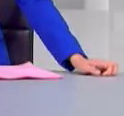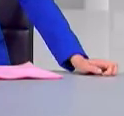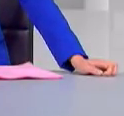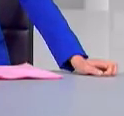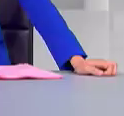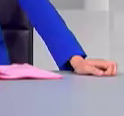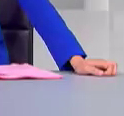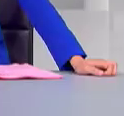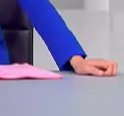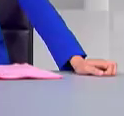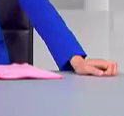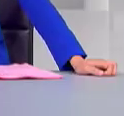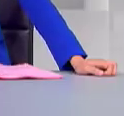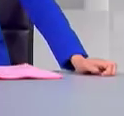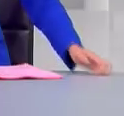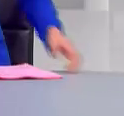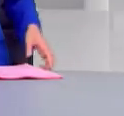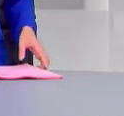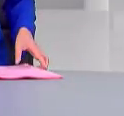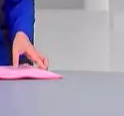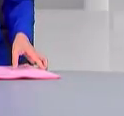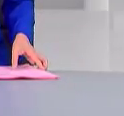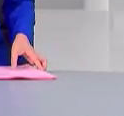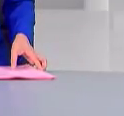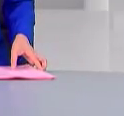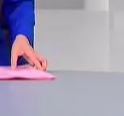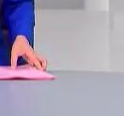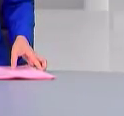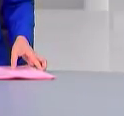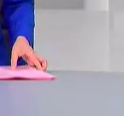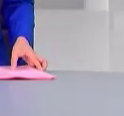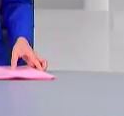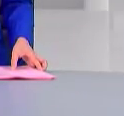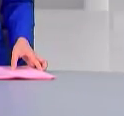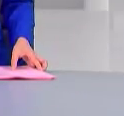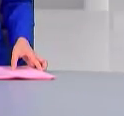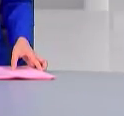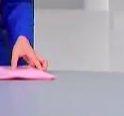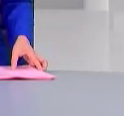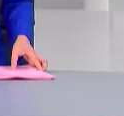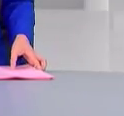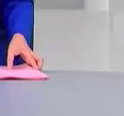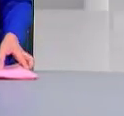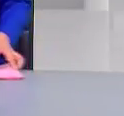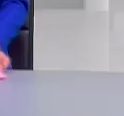diiktiraf paling dipercayai. Assalamualaikum. Salam sayangi Malaysia. Ku jumpa lagi.